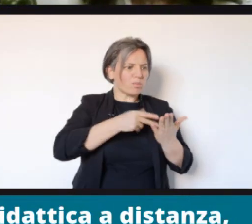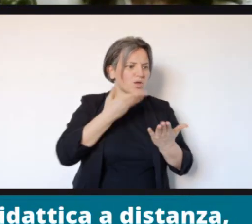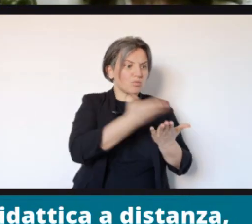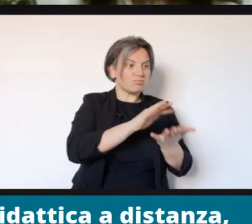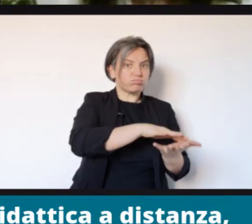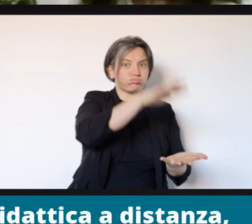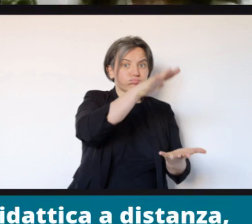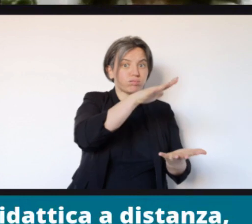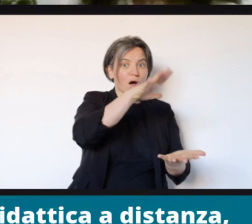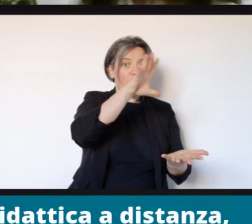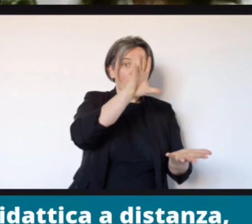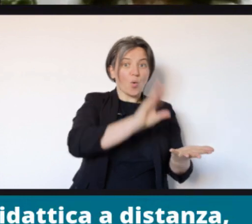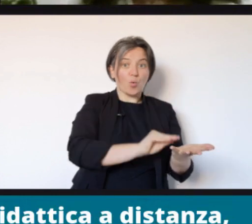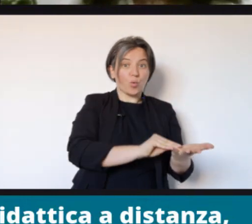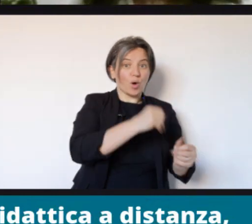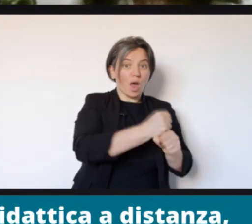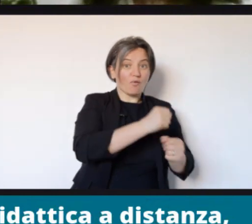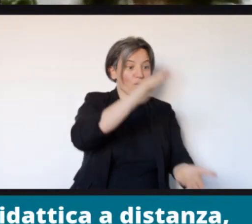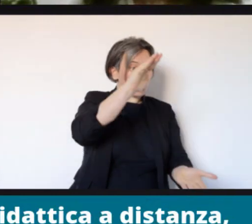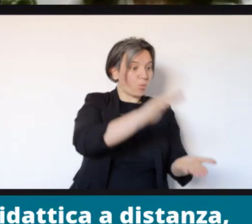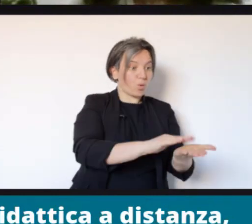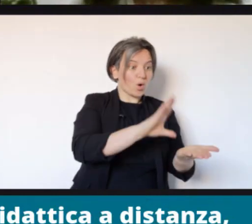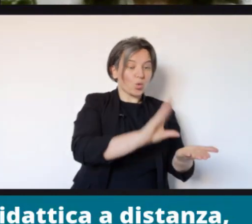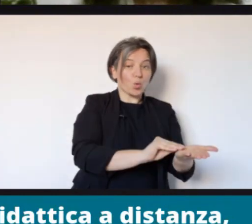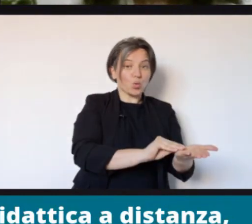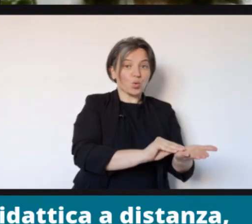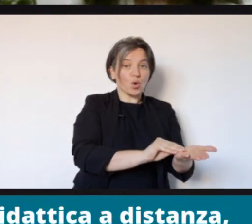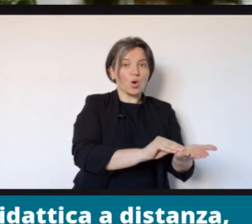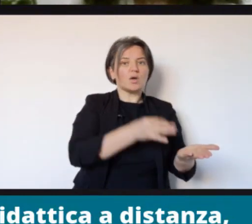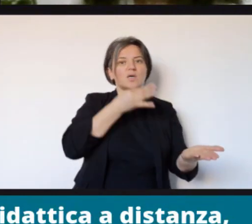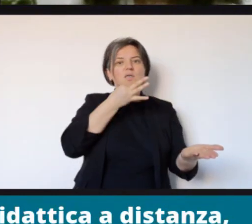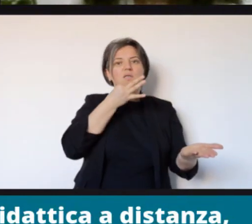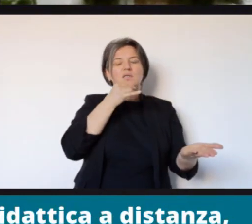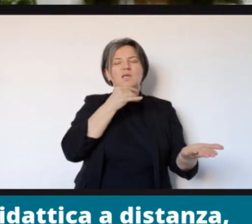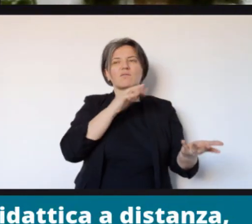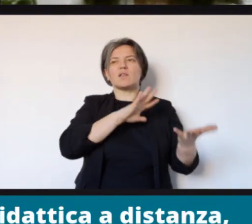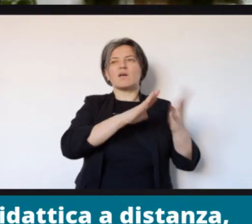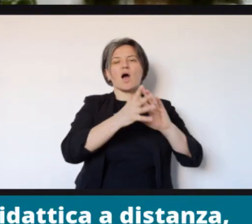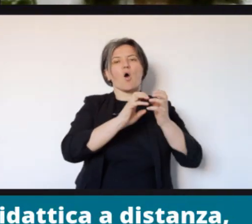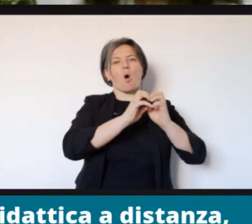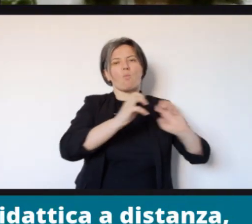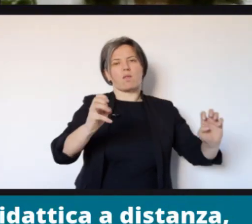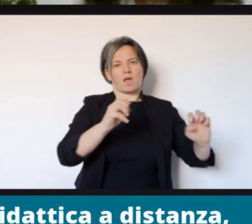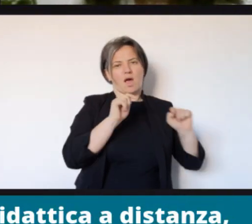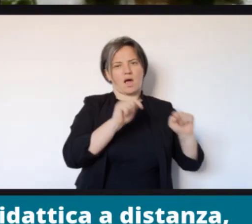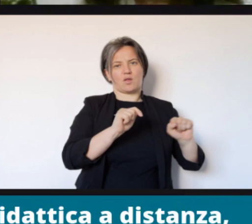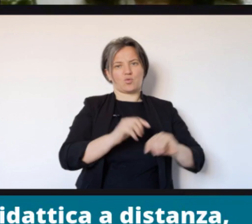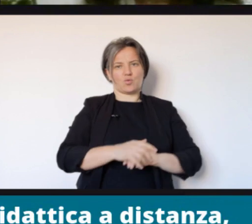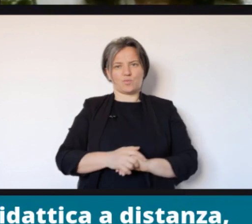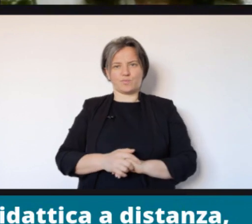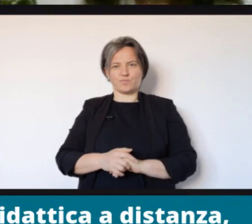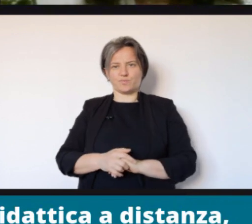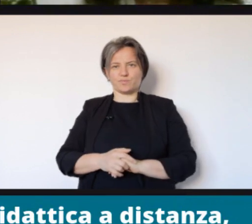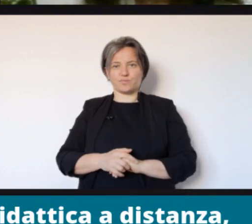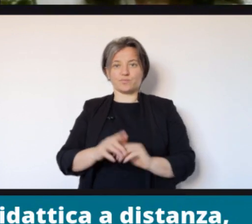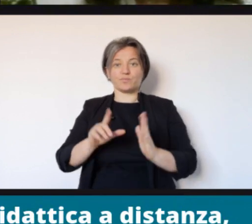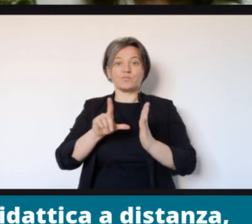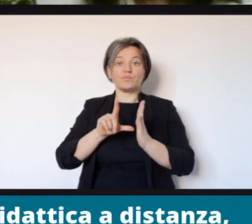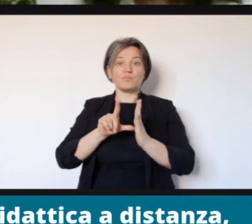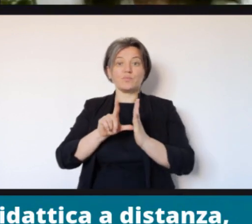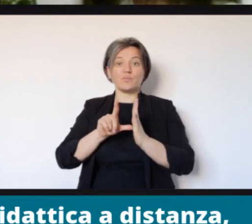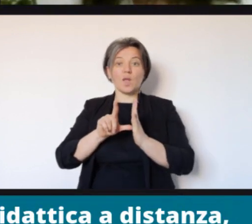dei compiti, sarà solo un'invasione sempre più complessa e